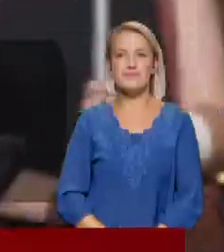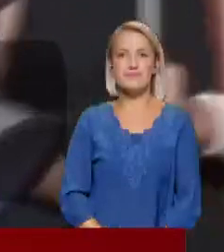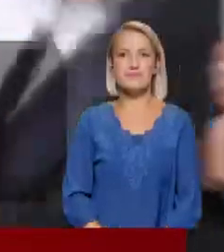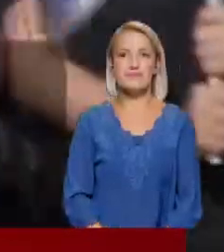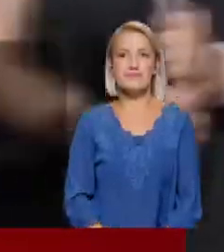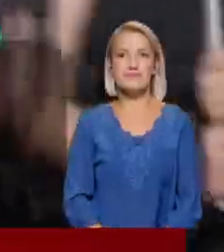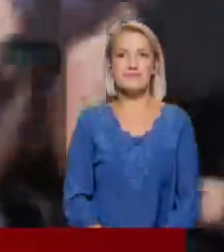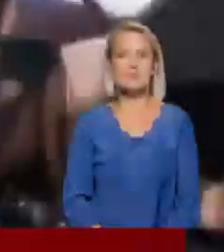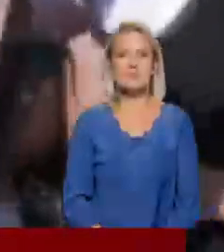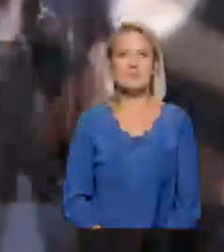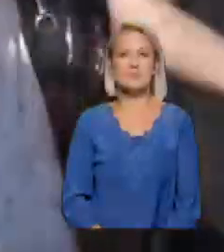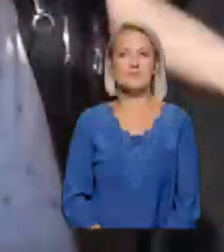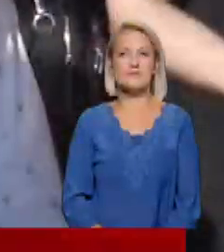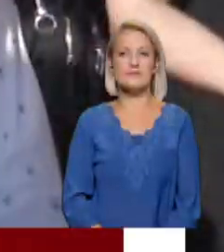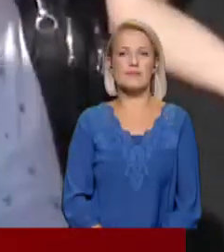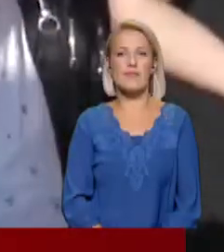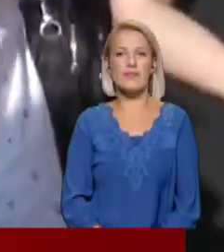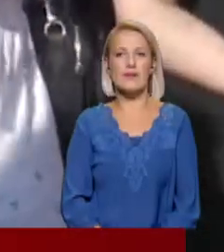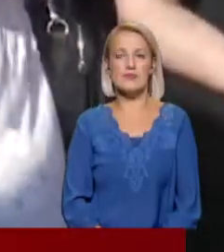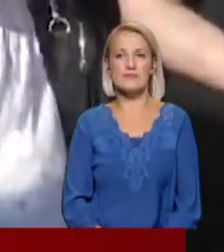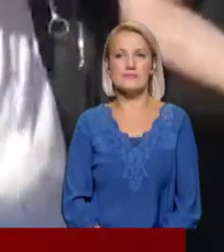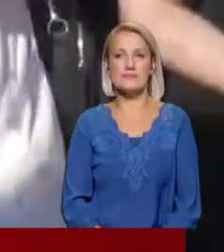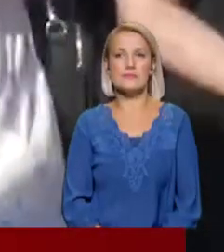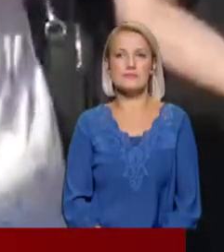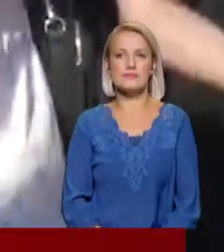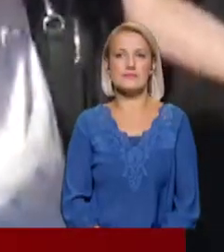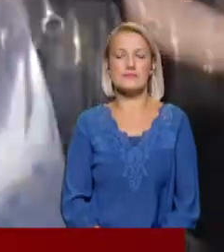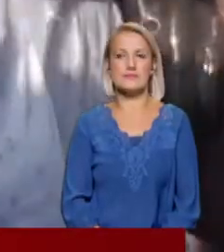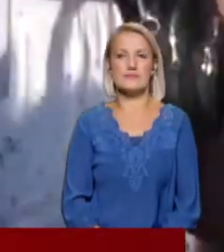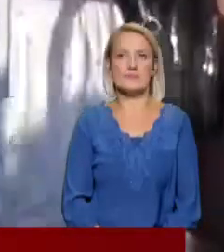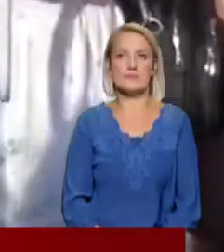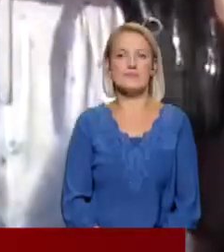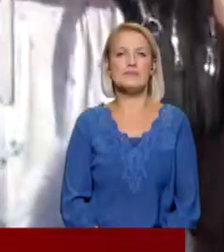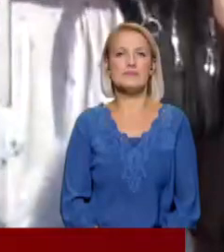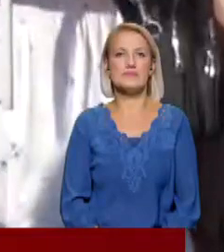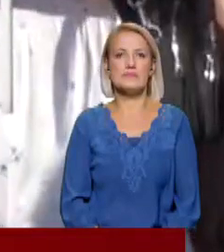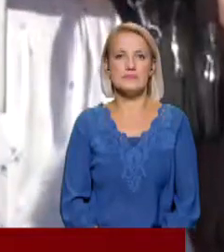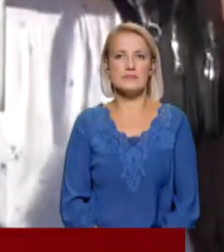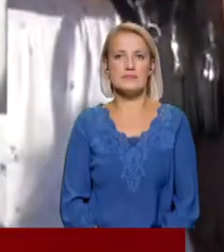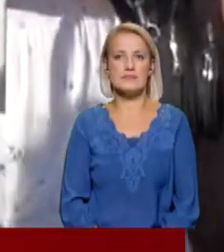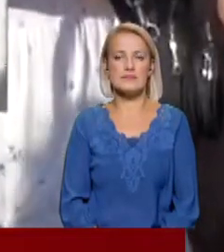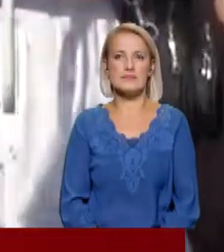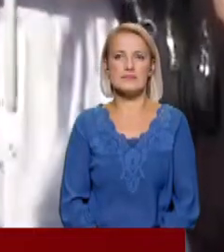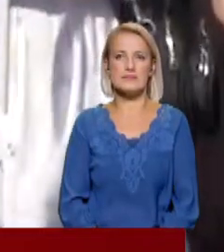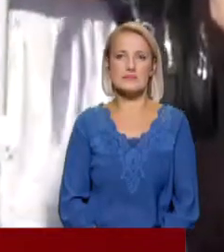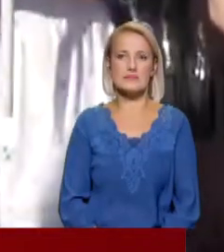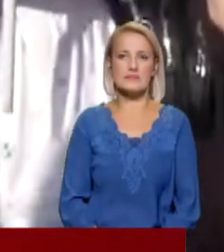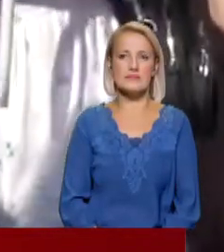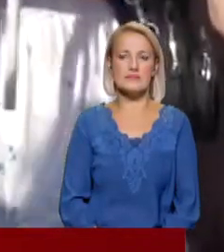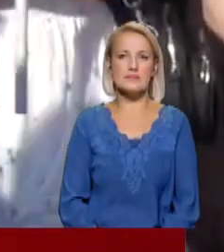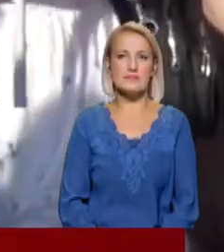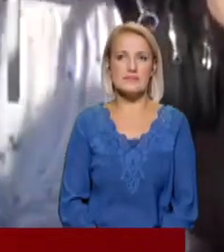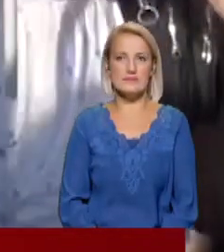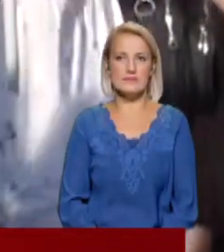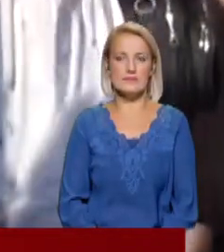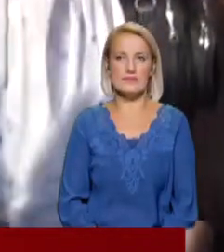kararını tanımıyoruz. Danıştay'ın verdiği karara şaşırmadık. Türkiye'de erkek adalet uzun süredir